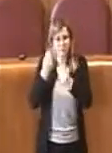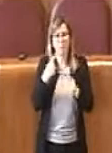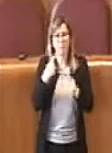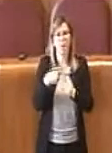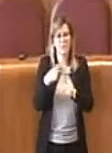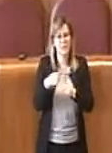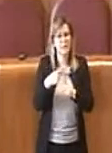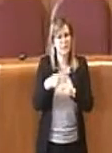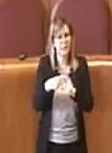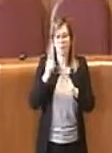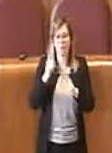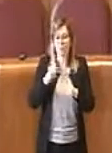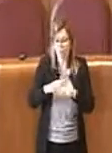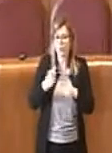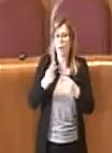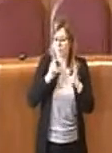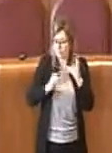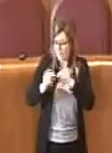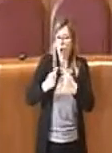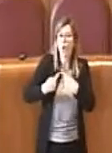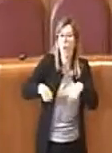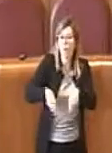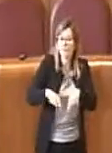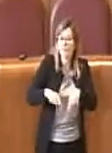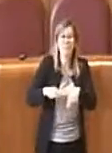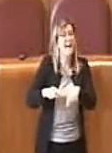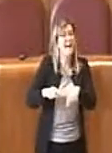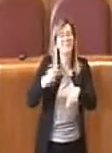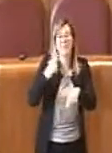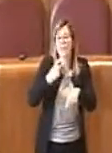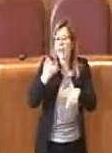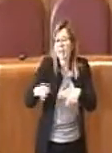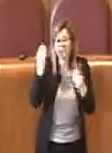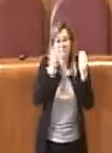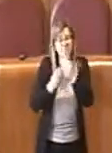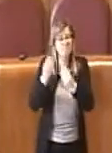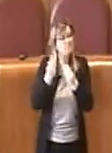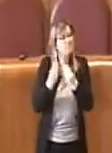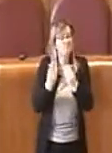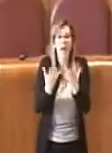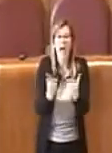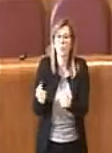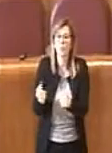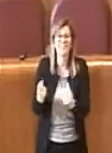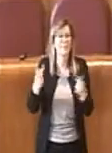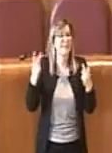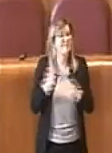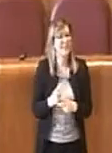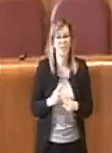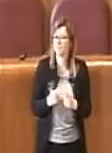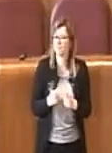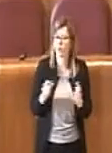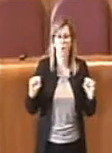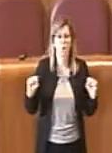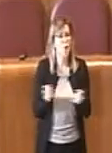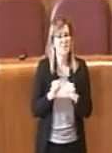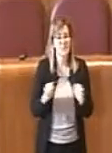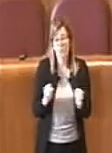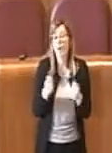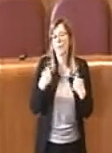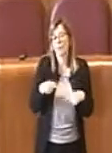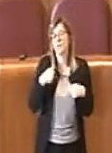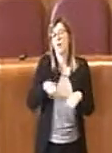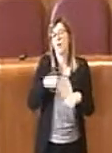rilevate di rivelate di difficile attuazione qui insomma siamo qui compatti ad esprimere questo